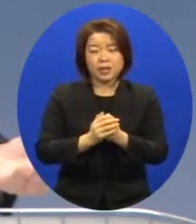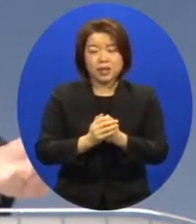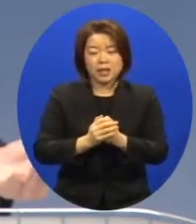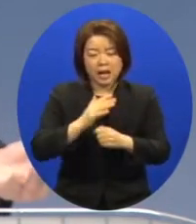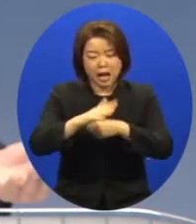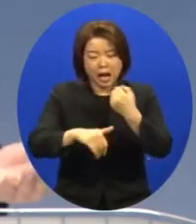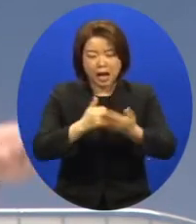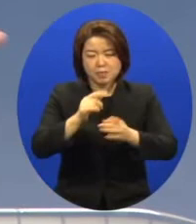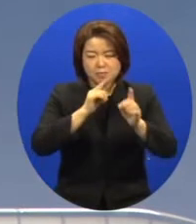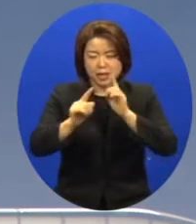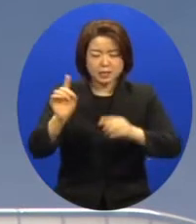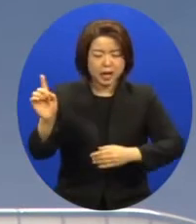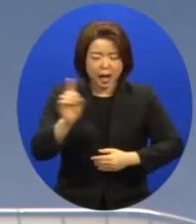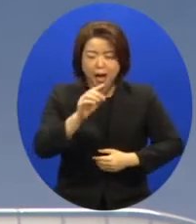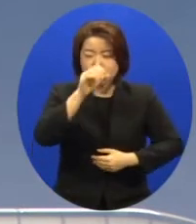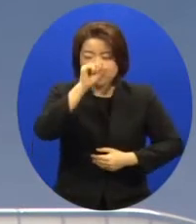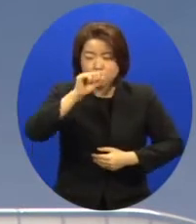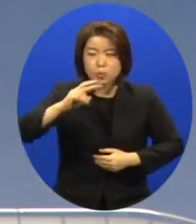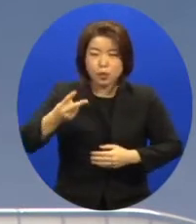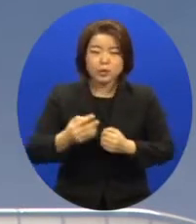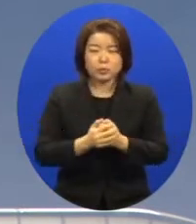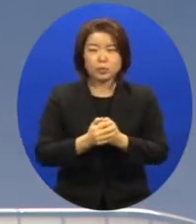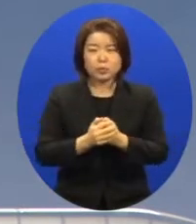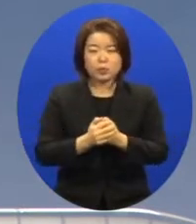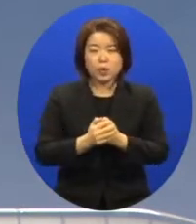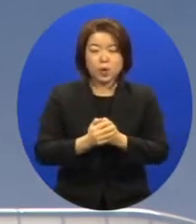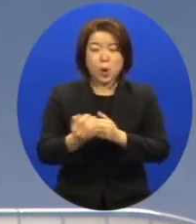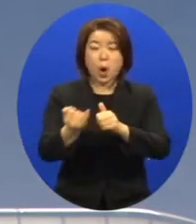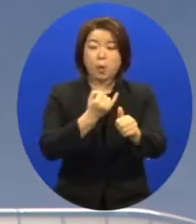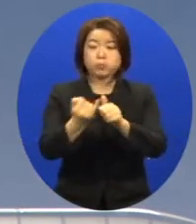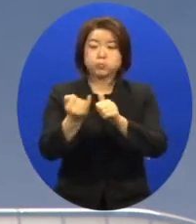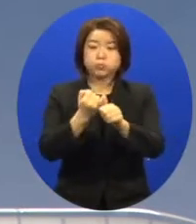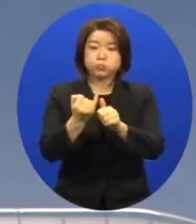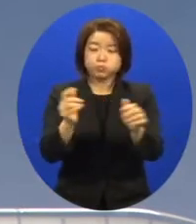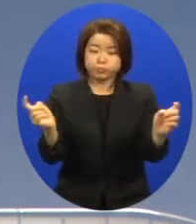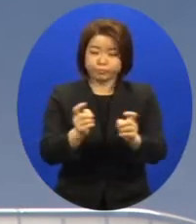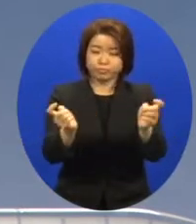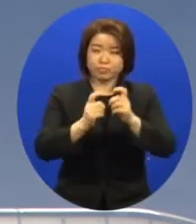말씀이 어도 크게 부부 싸움에 소재가 될 뿐입니다